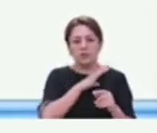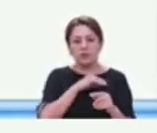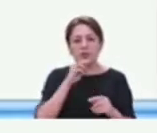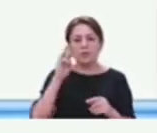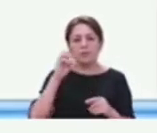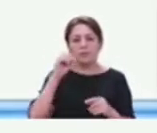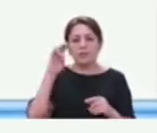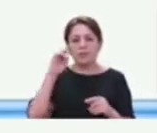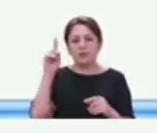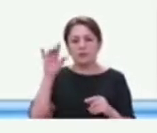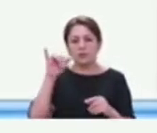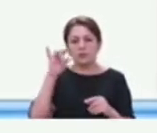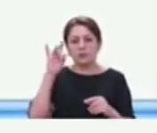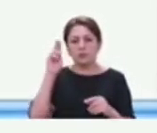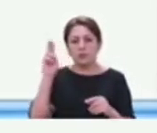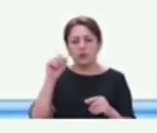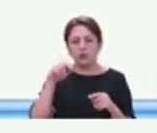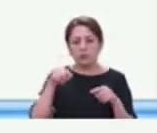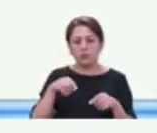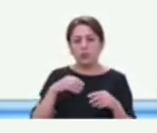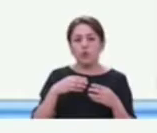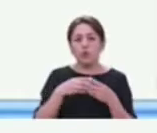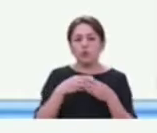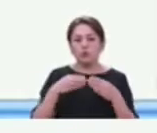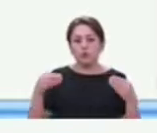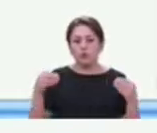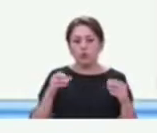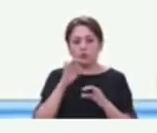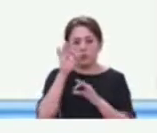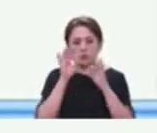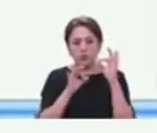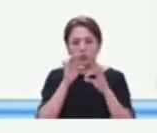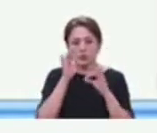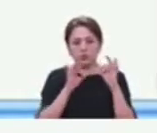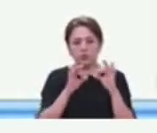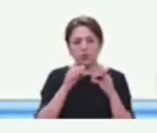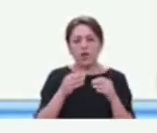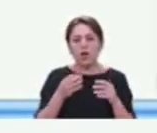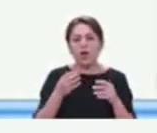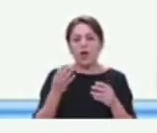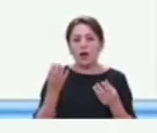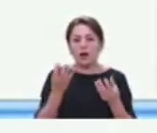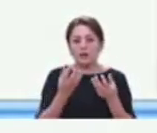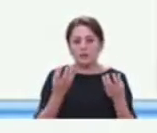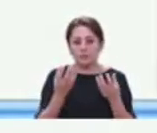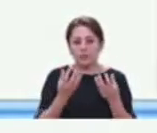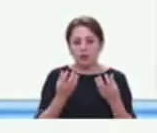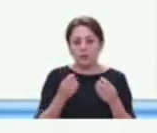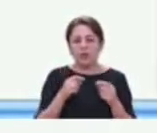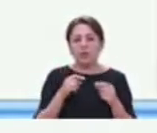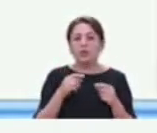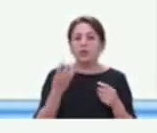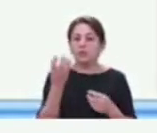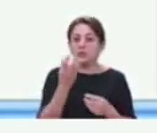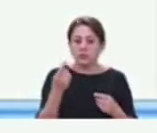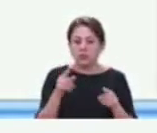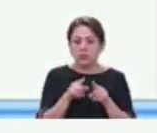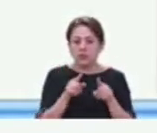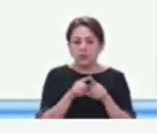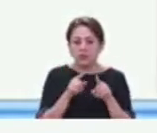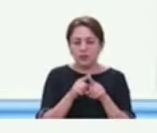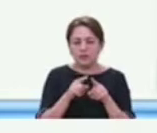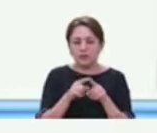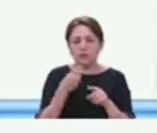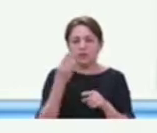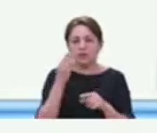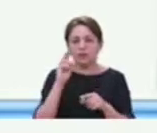Menzurka bu suyuqlik hajmlarini o'lchovchi asbob. Idishlarga ham shkalalar qo'yilar ekan. Unda